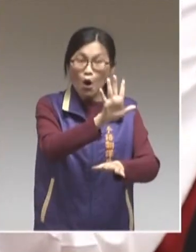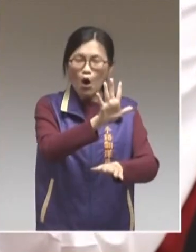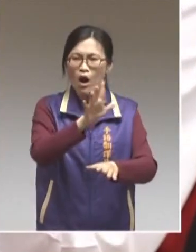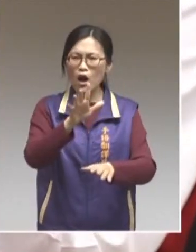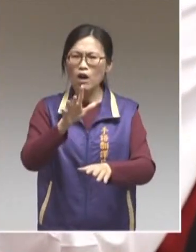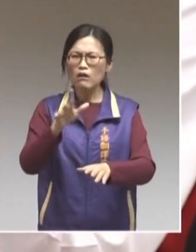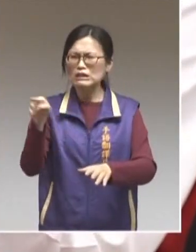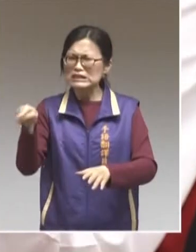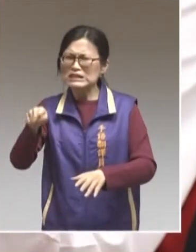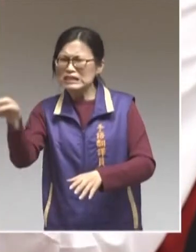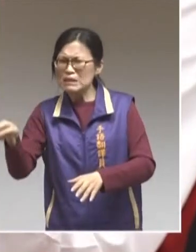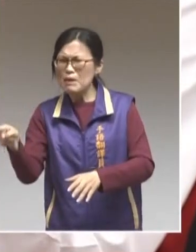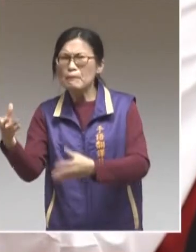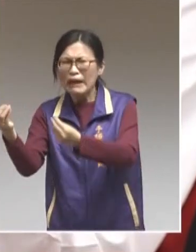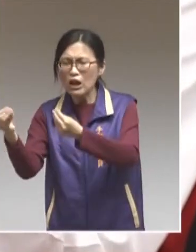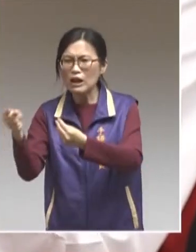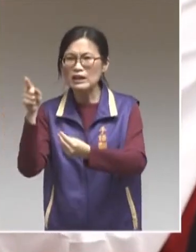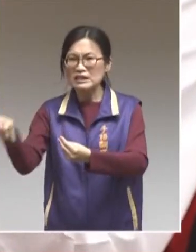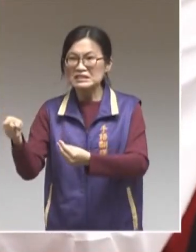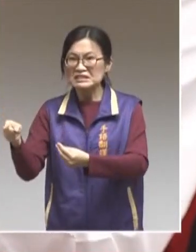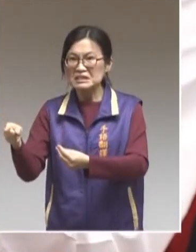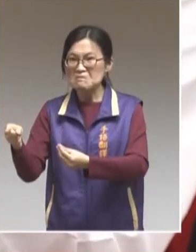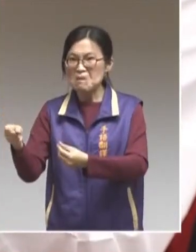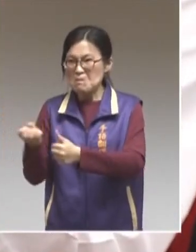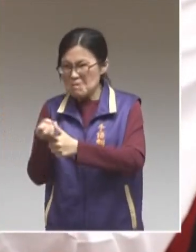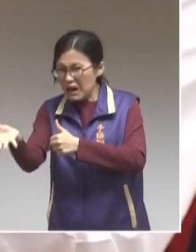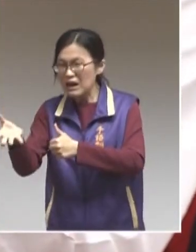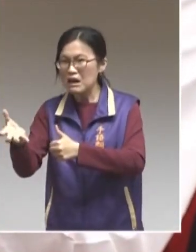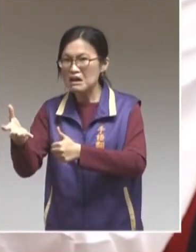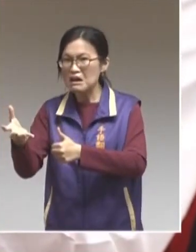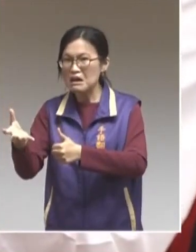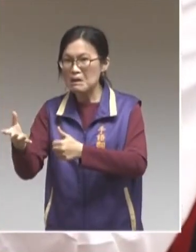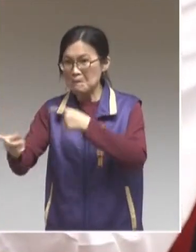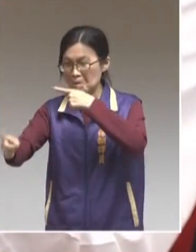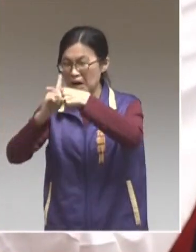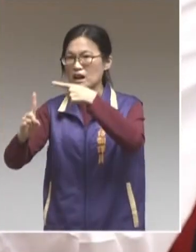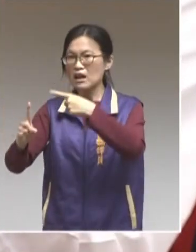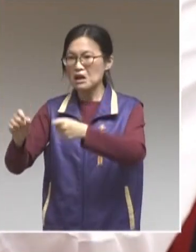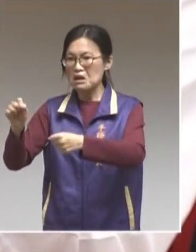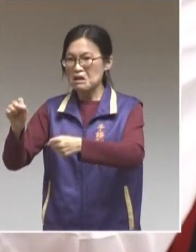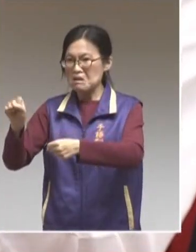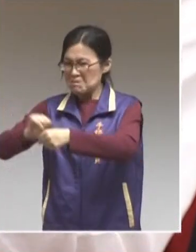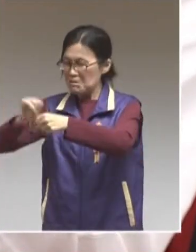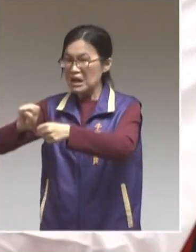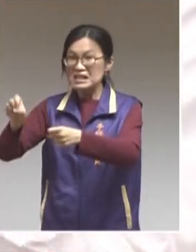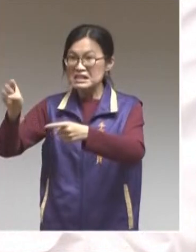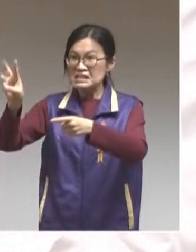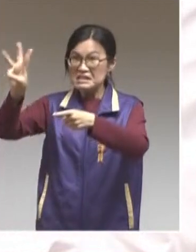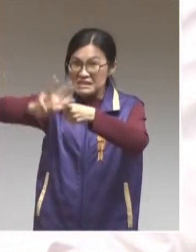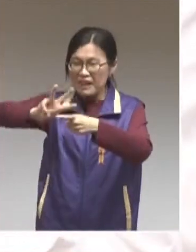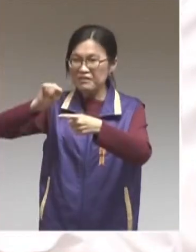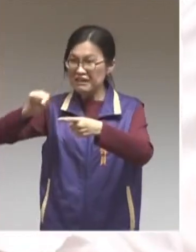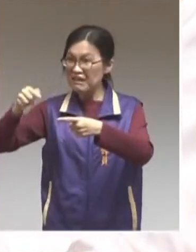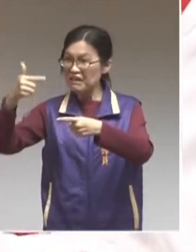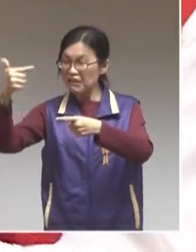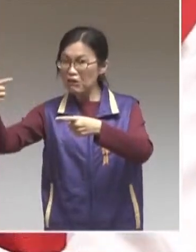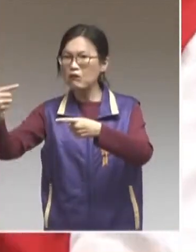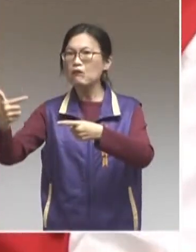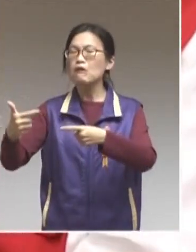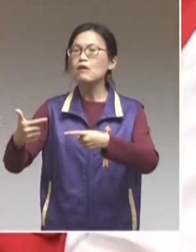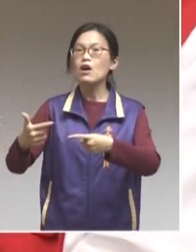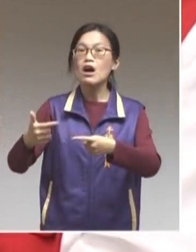接种的染疫的累积发生率。哦、是增加了3.6倍，那住院的比例就是